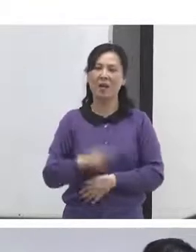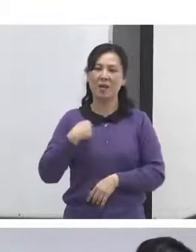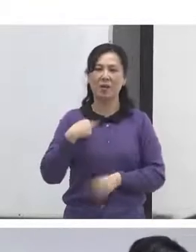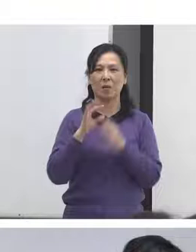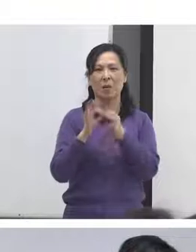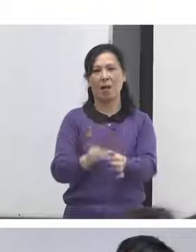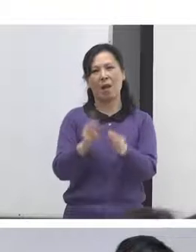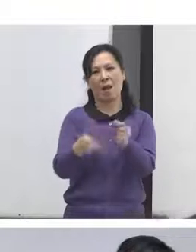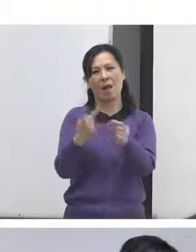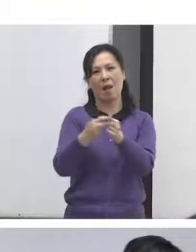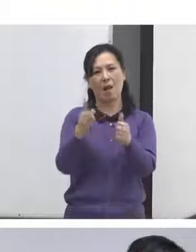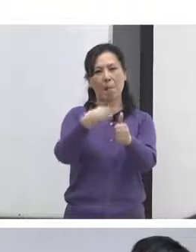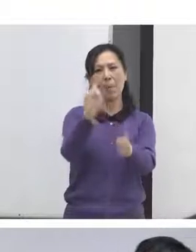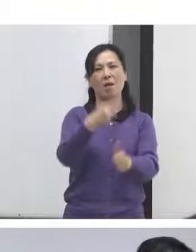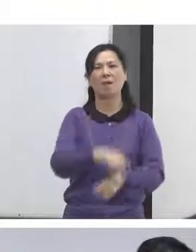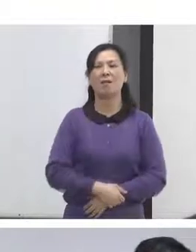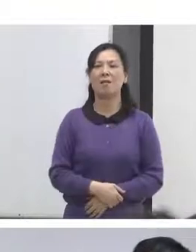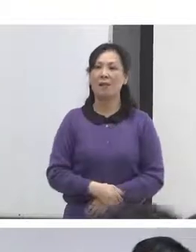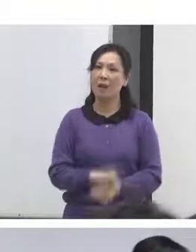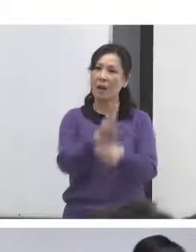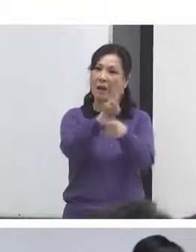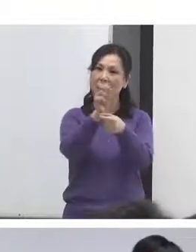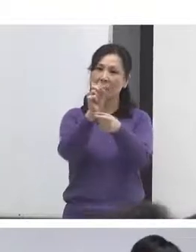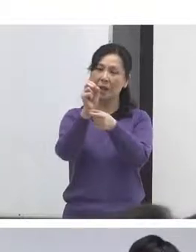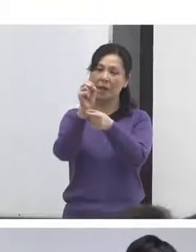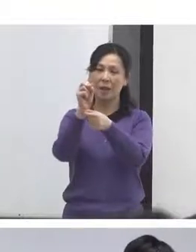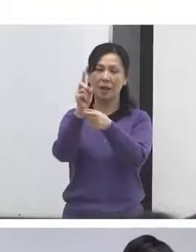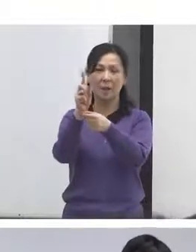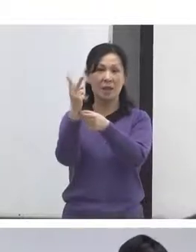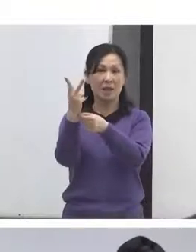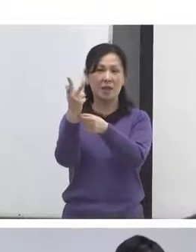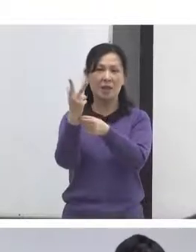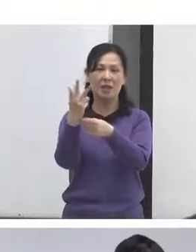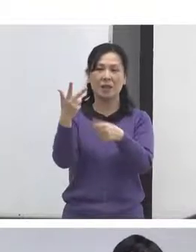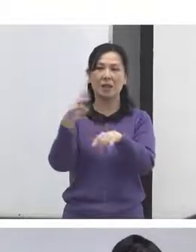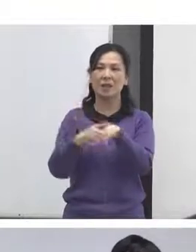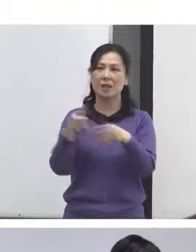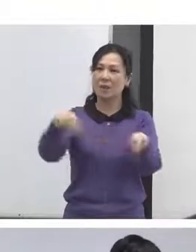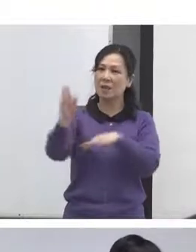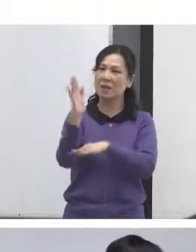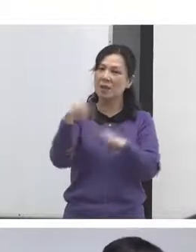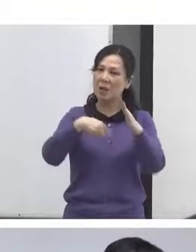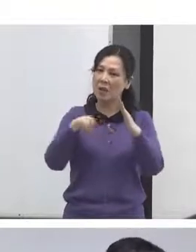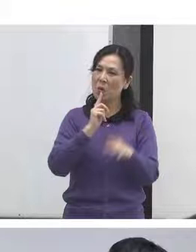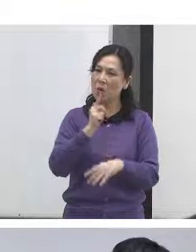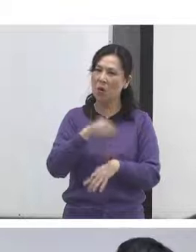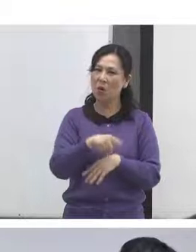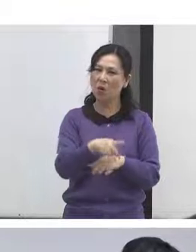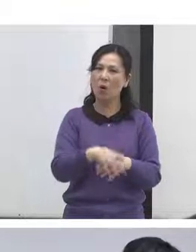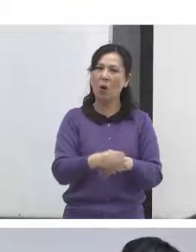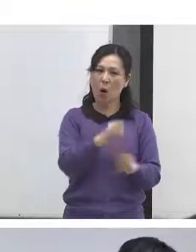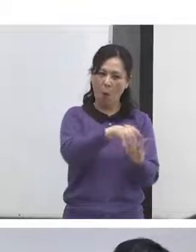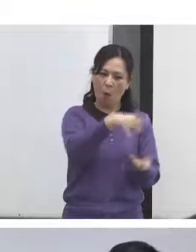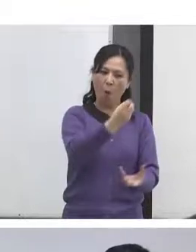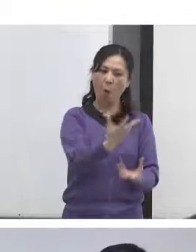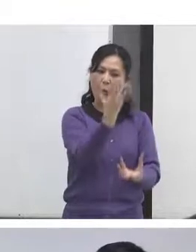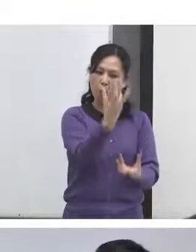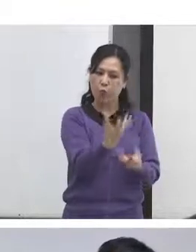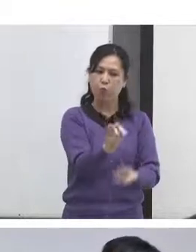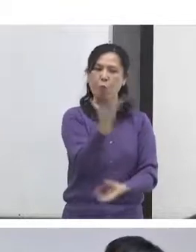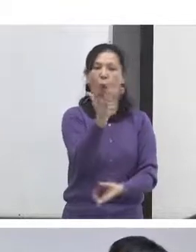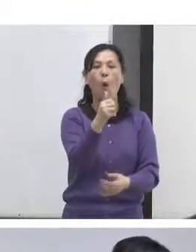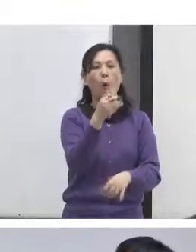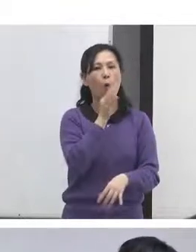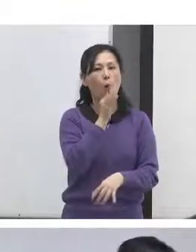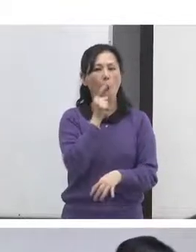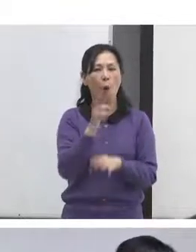名。那后来2017年的时候，政府就是行政院又推说我们量有了，那我们开始要往质开始推动，所以推出了一个资料品质